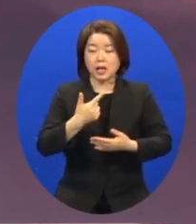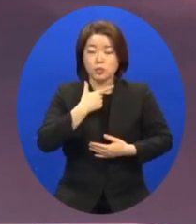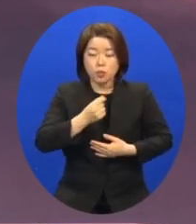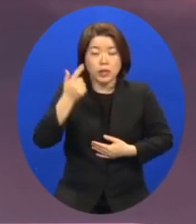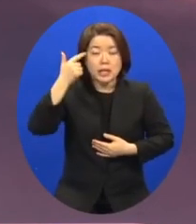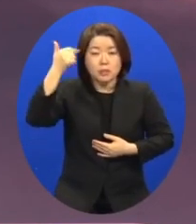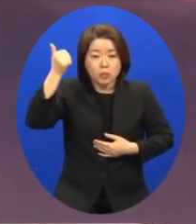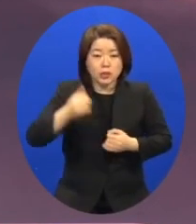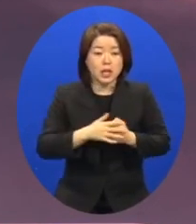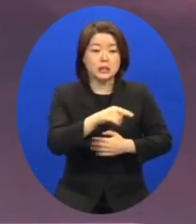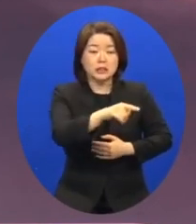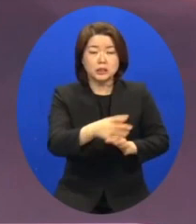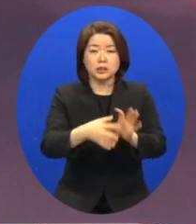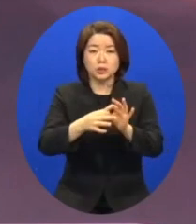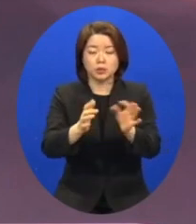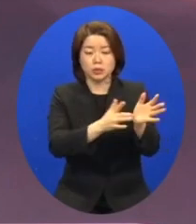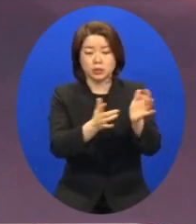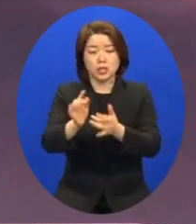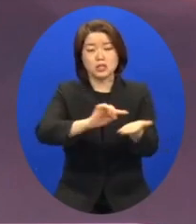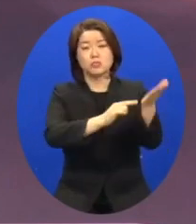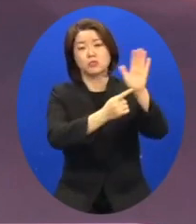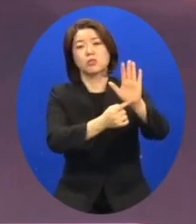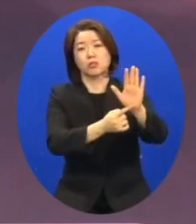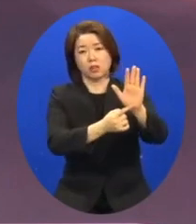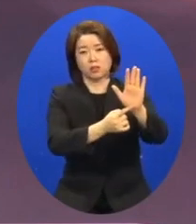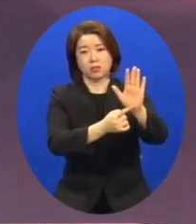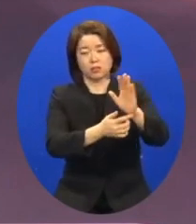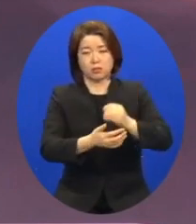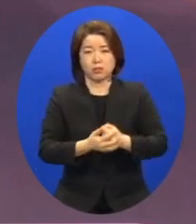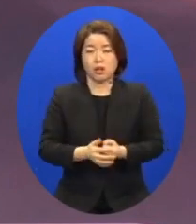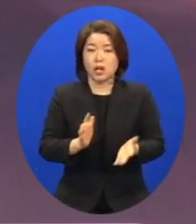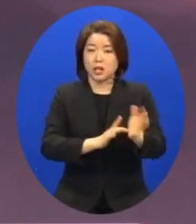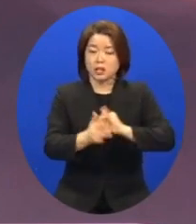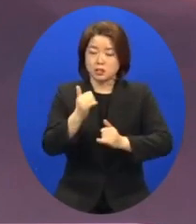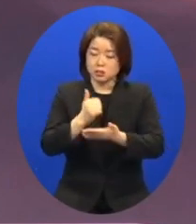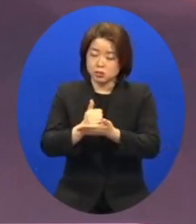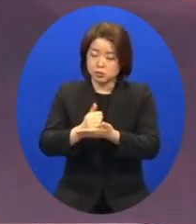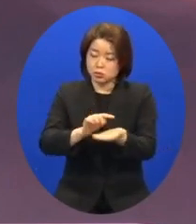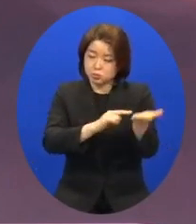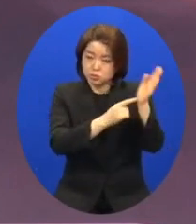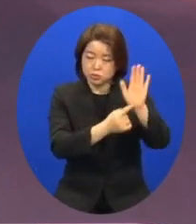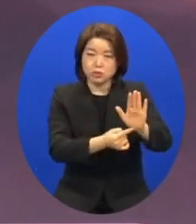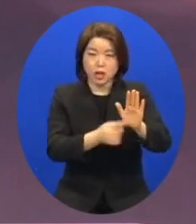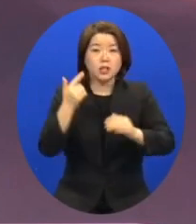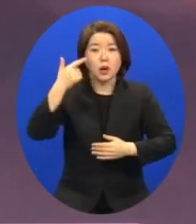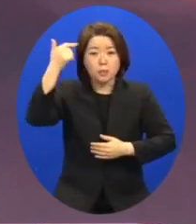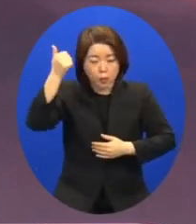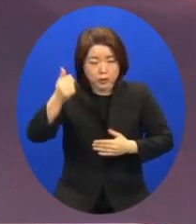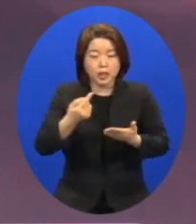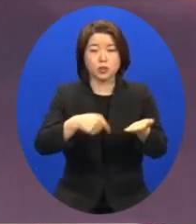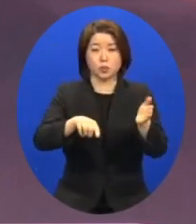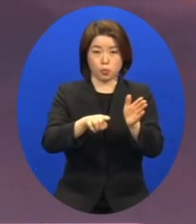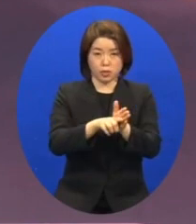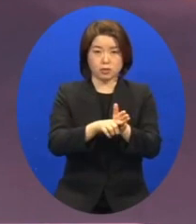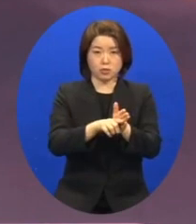글을 통해서 예수님이 드러나는 것이었어 예수님이 드러나는 목살 이러면